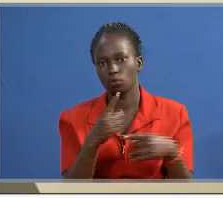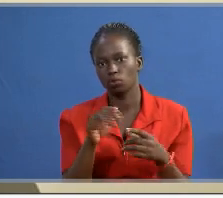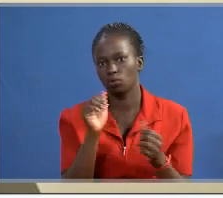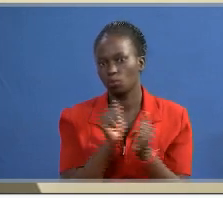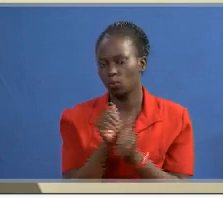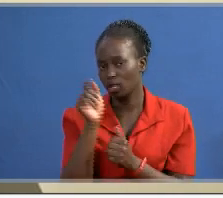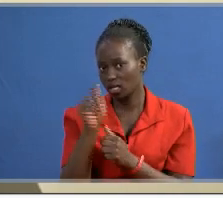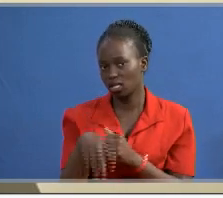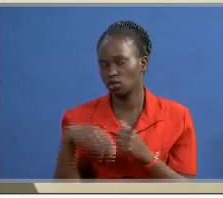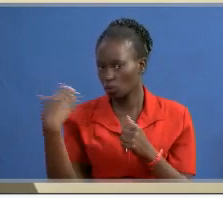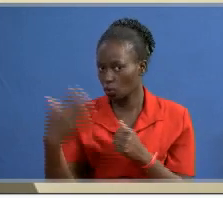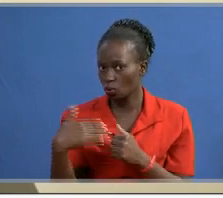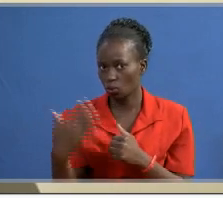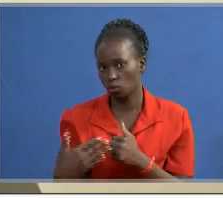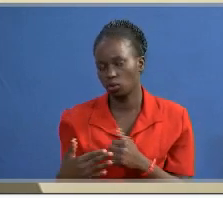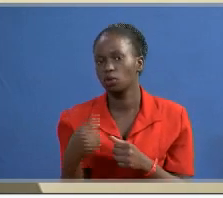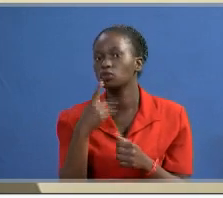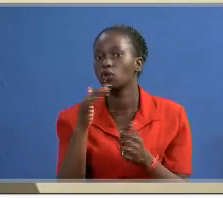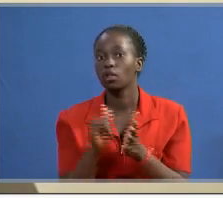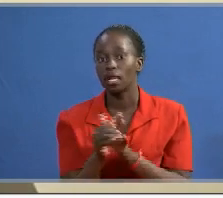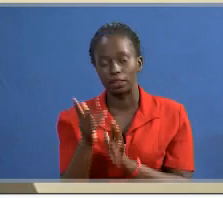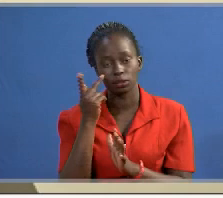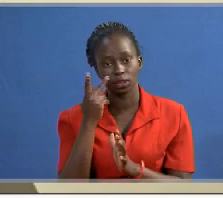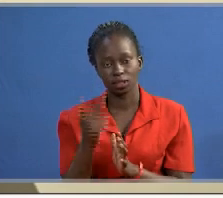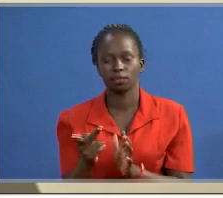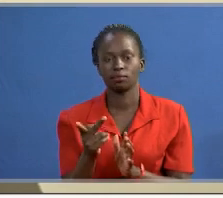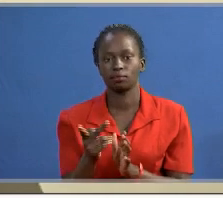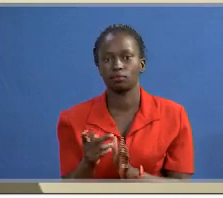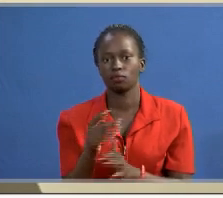red kama hiyo kila siku mpaka tuone